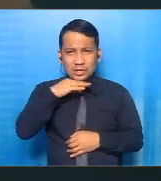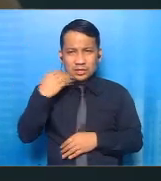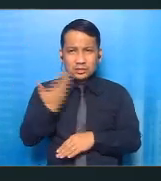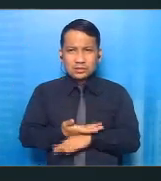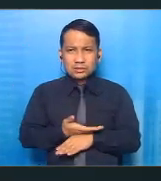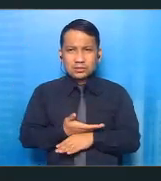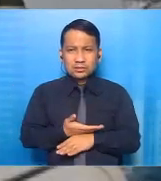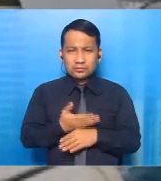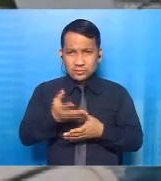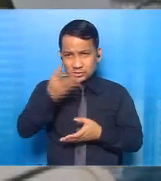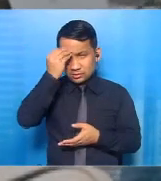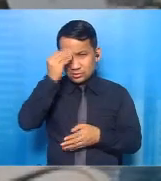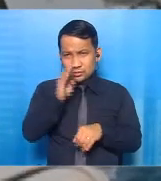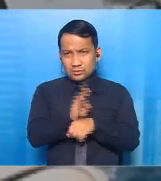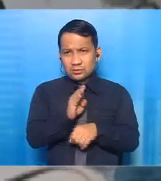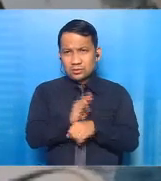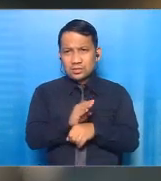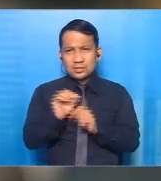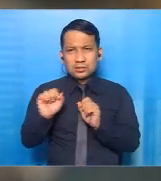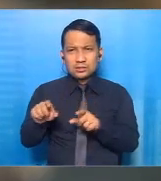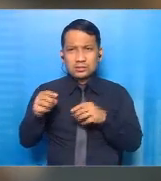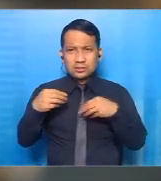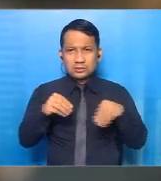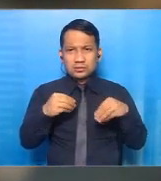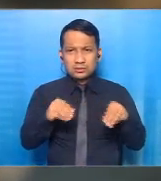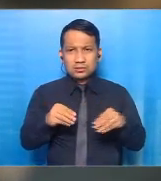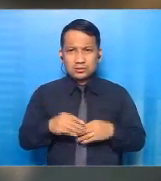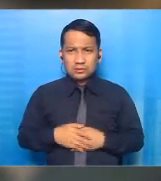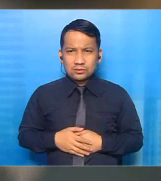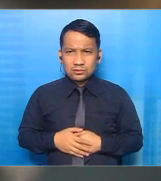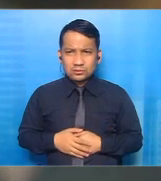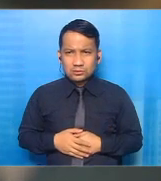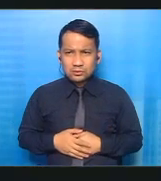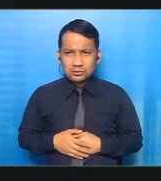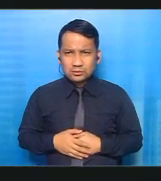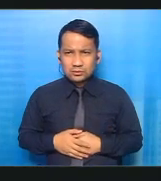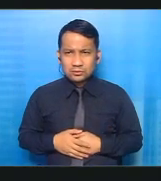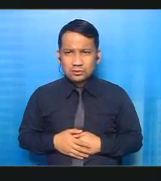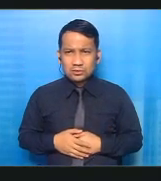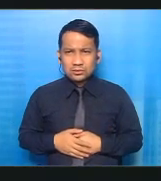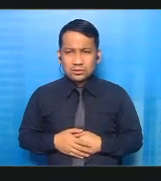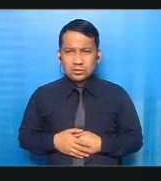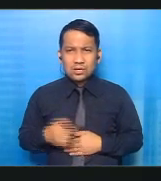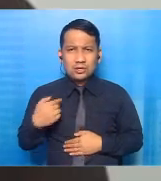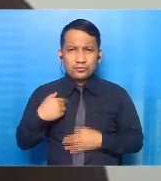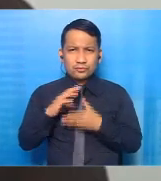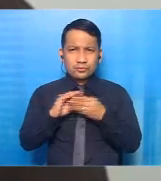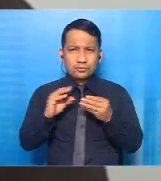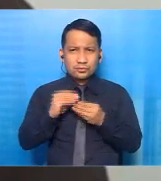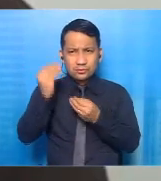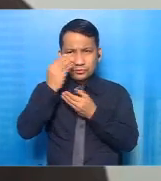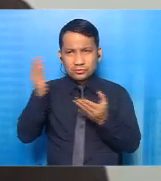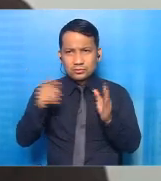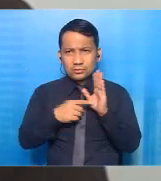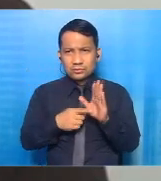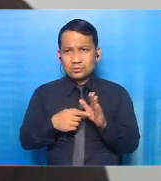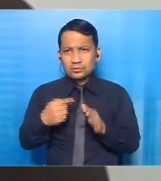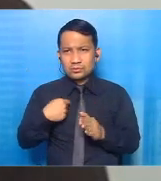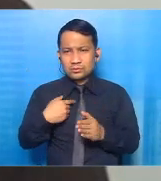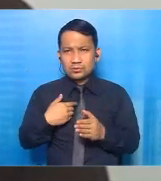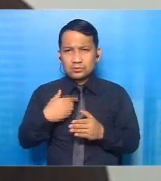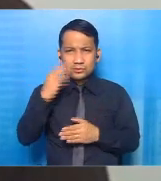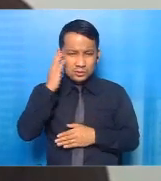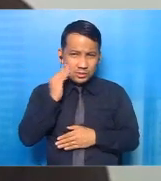sa negosyo sa pagtitinda sa palengke. I want to inspire women with my story, with how I went